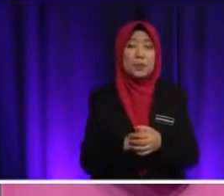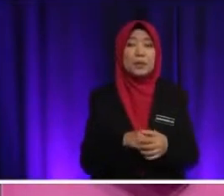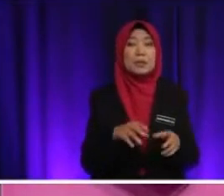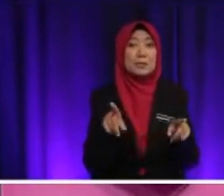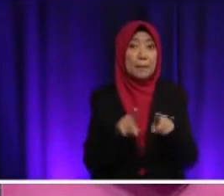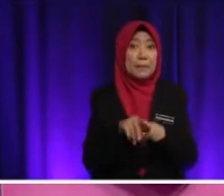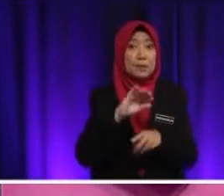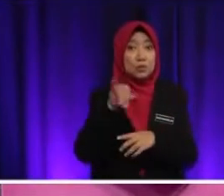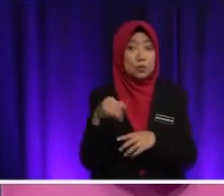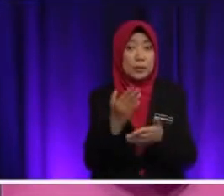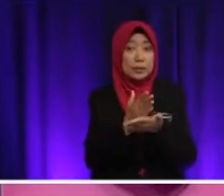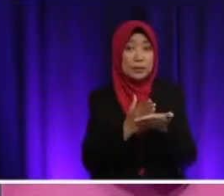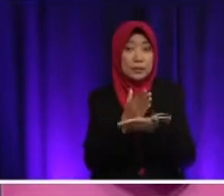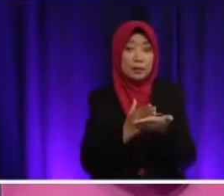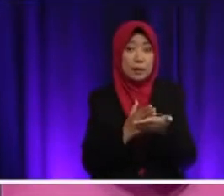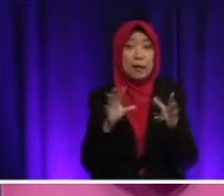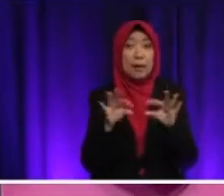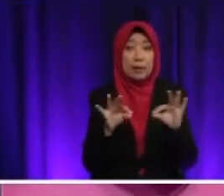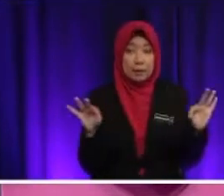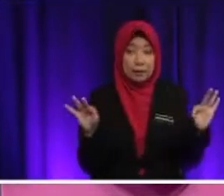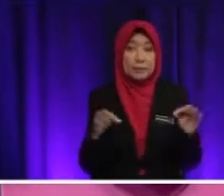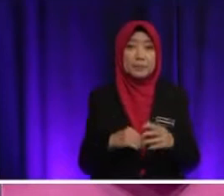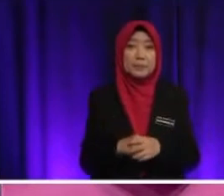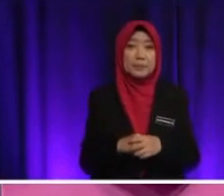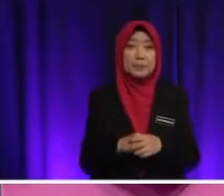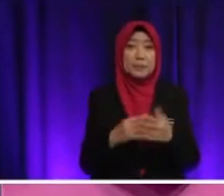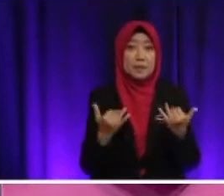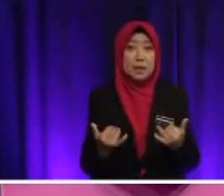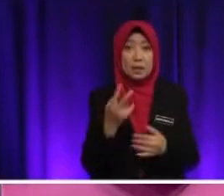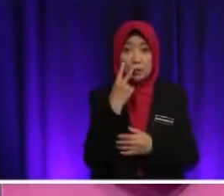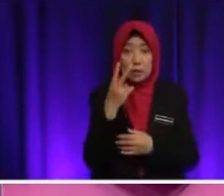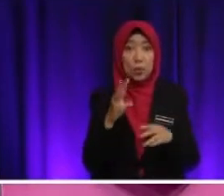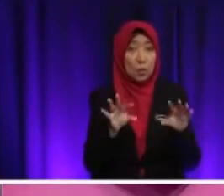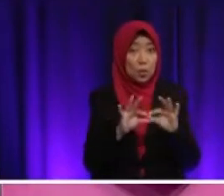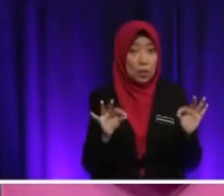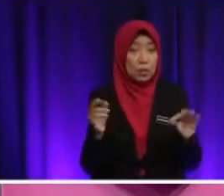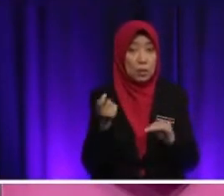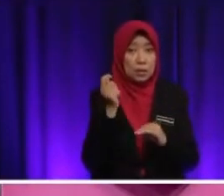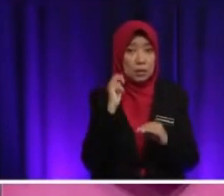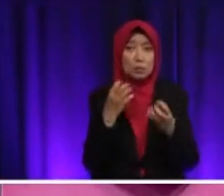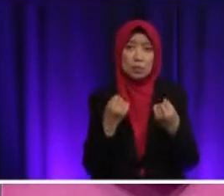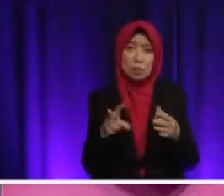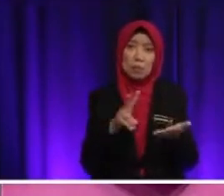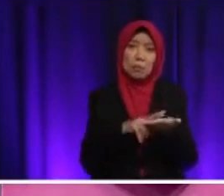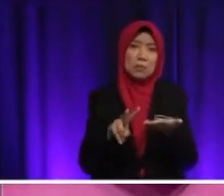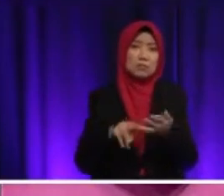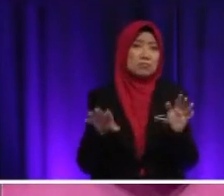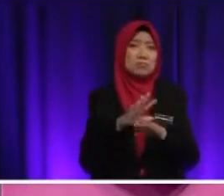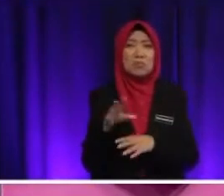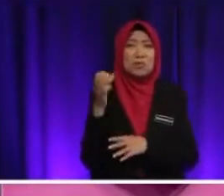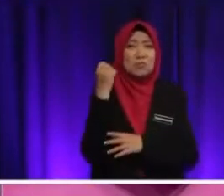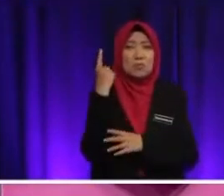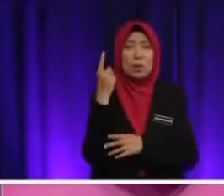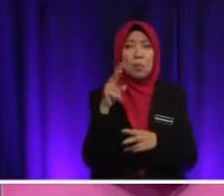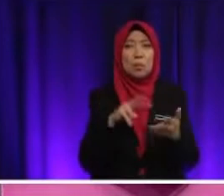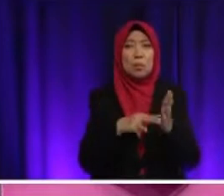pertengahan kalimah. Okey, itu ya. Okey, kita tengok pula. Ayat tadi, okey kita dah baca tadi tapi kita tak tahu lagi maksud. Sekarang